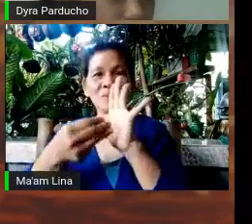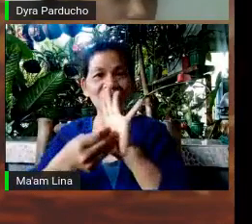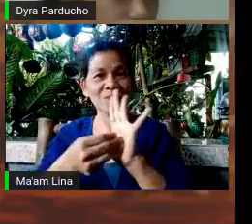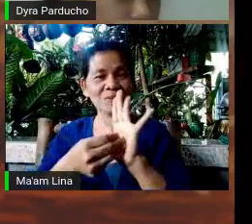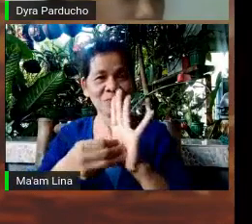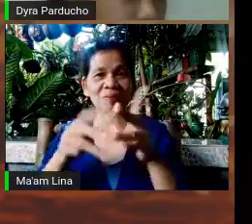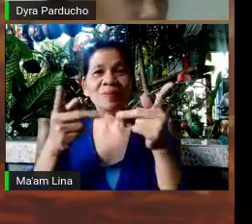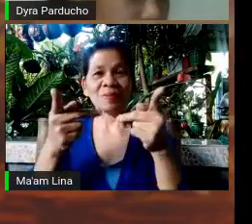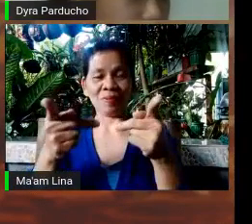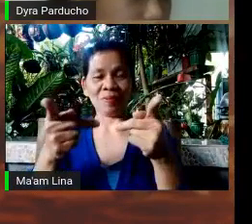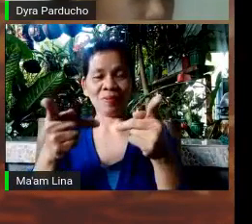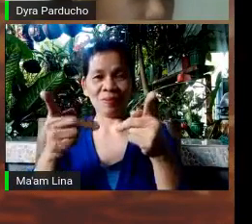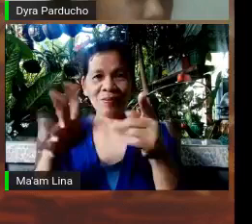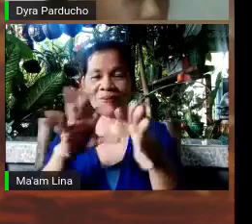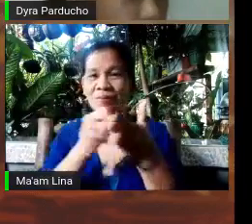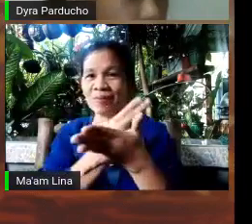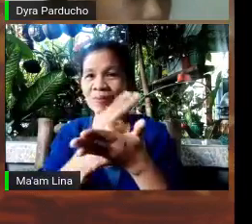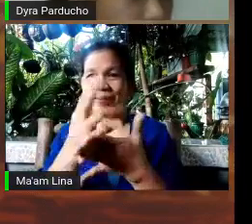Panginoon.